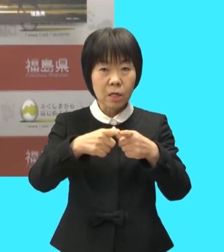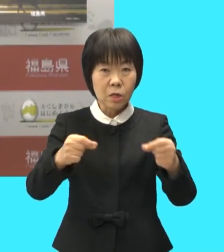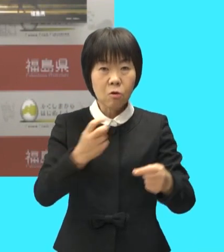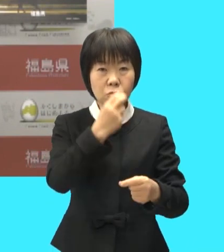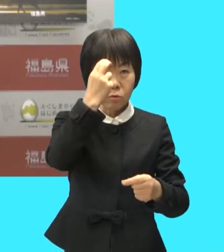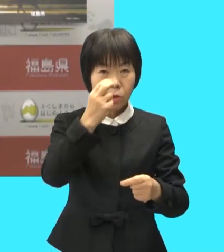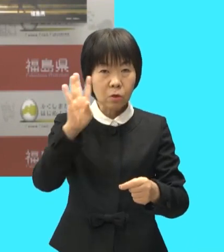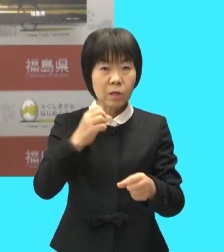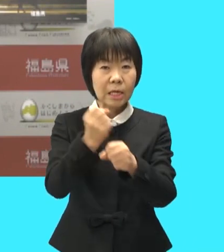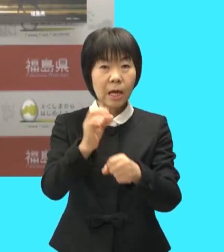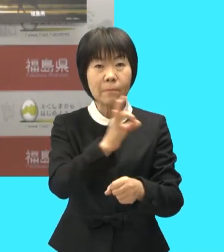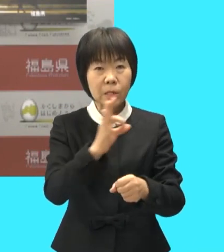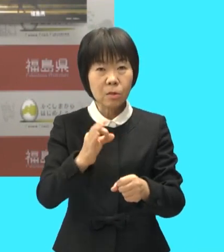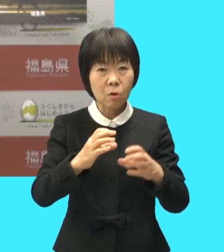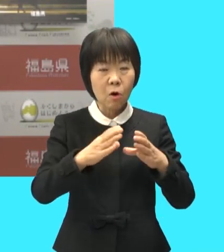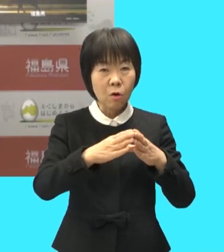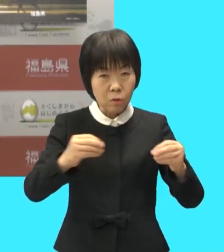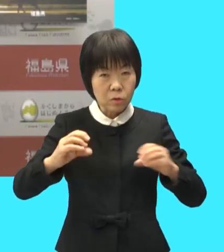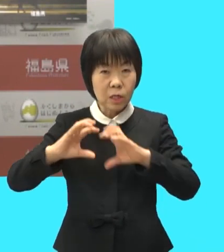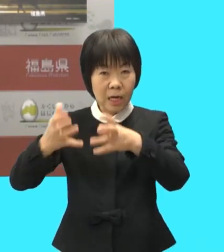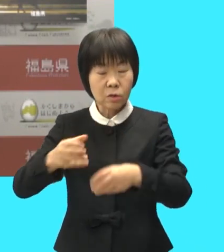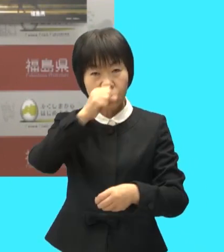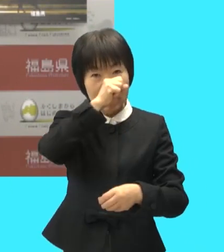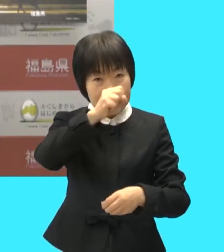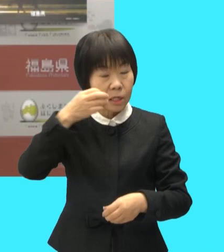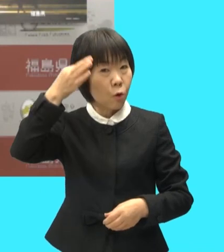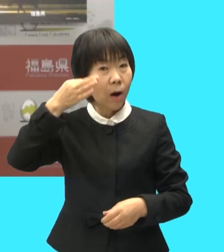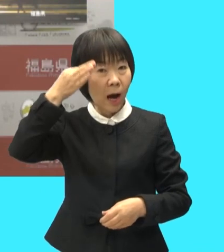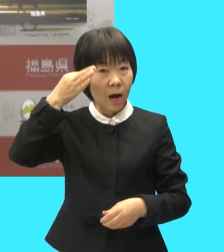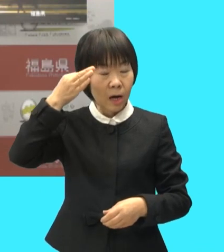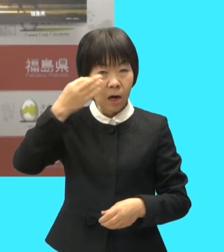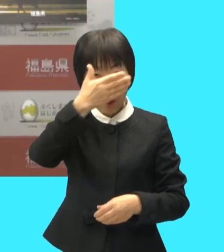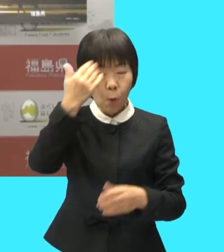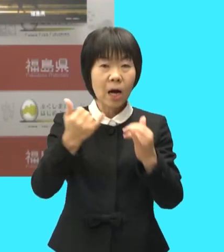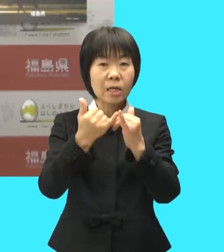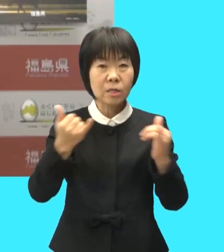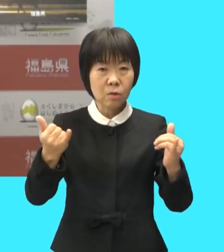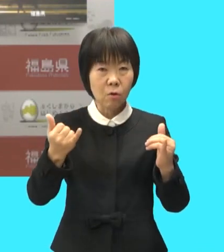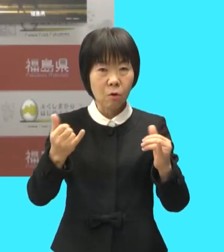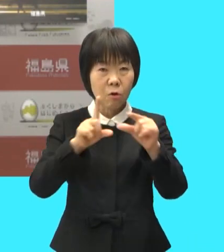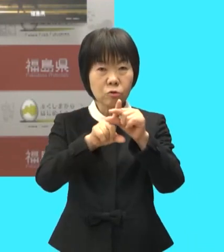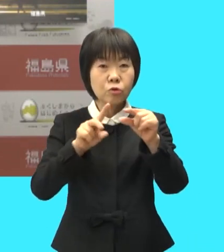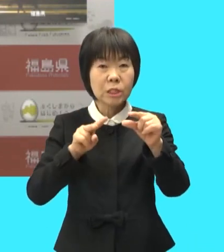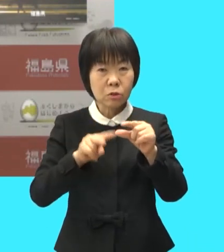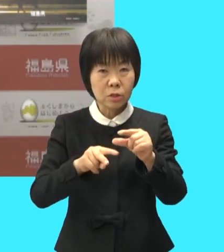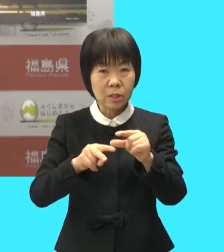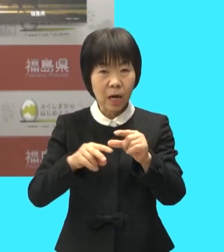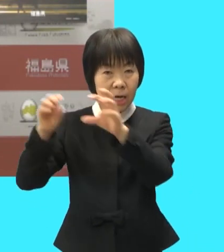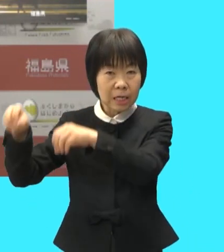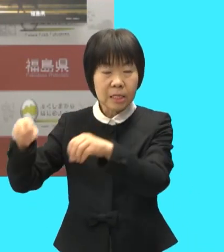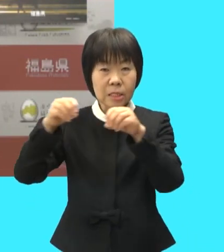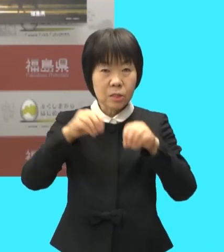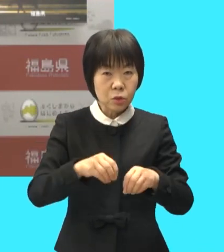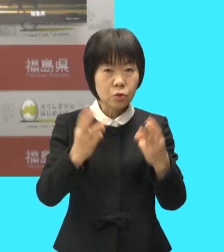など県産品の国内外での高い評価、若い世代を中心とした本県